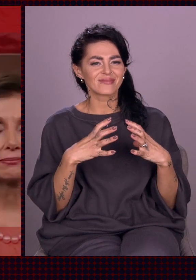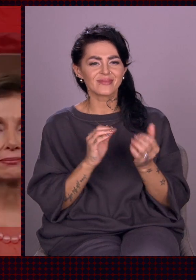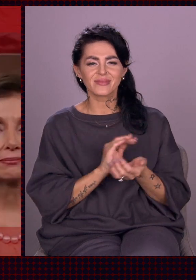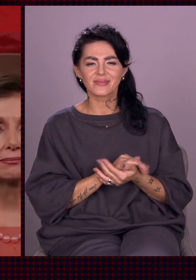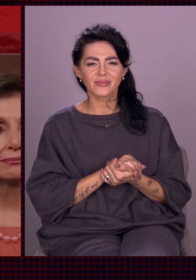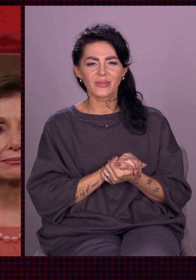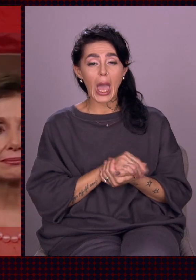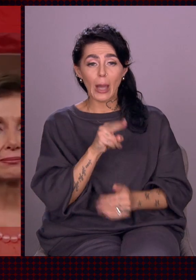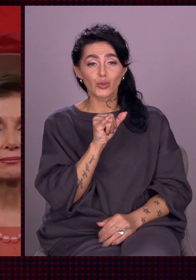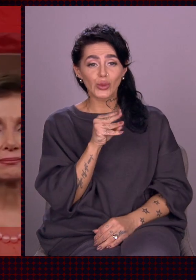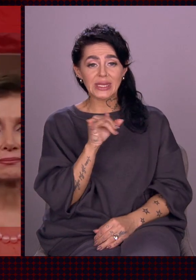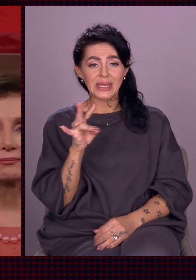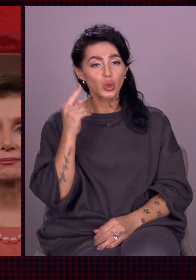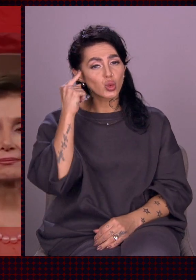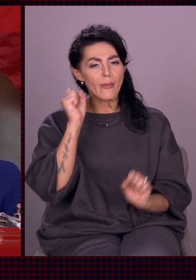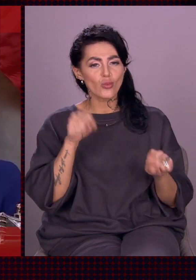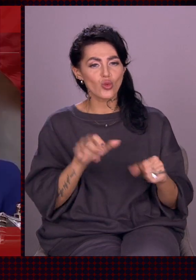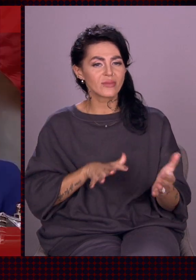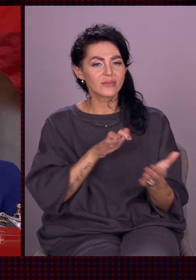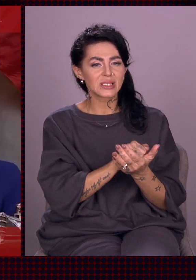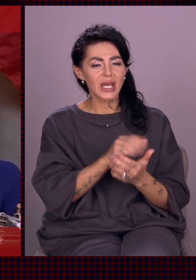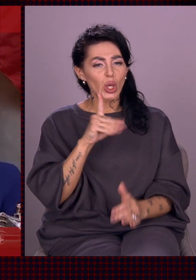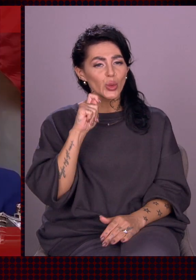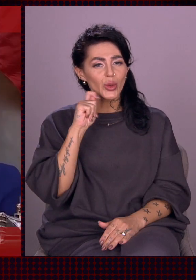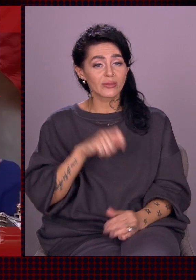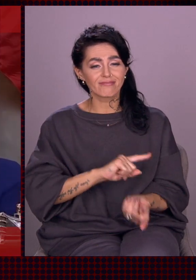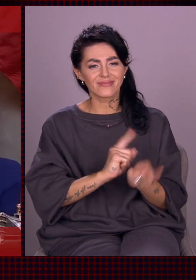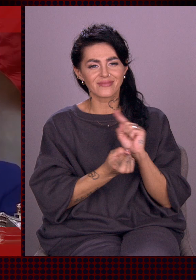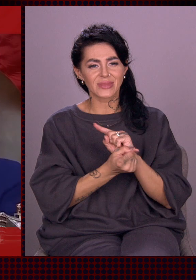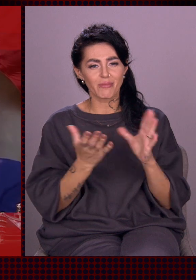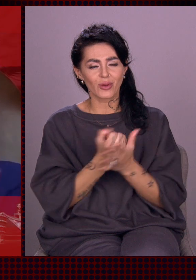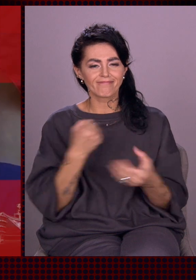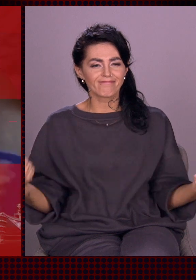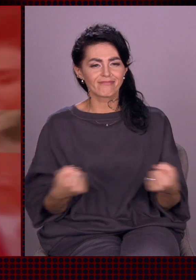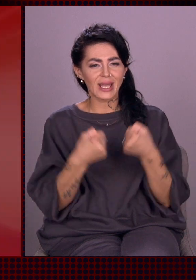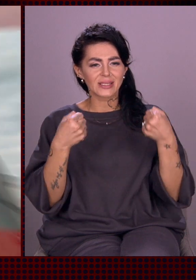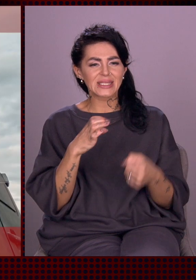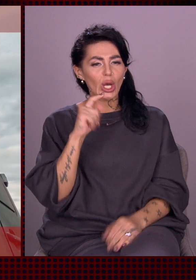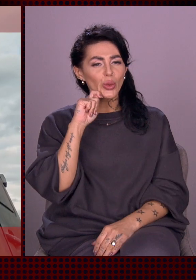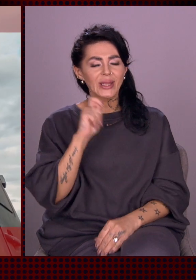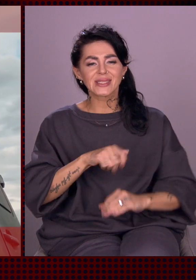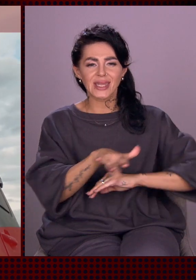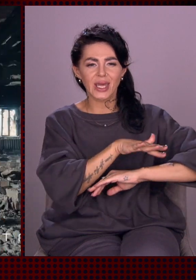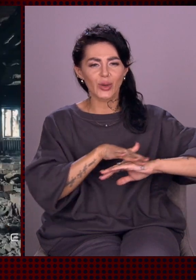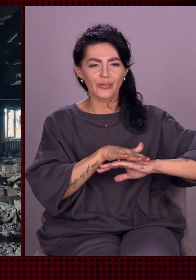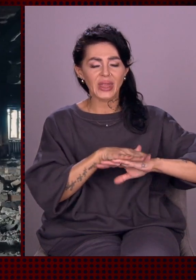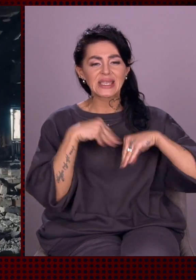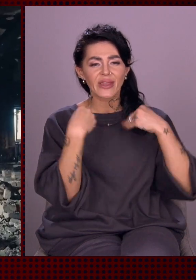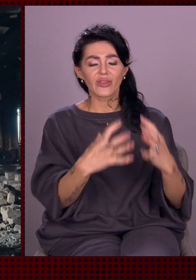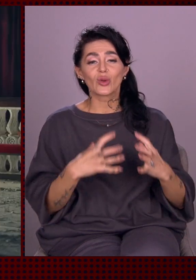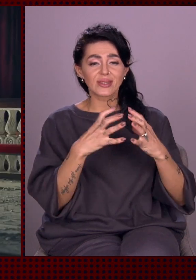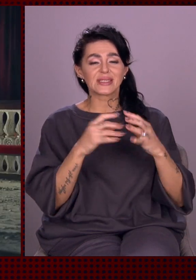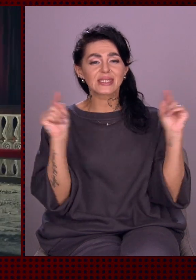Путін думав, що може захопити Україну. Натомість він зіштовхнувся з українським народом. Світові